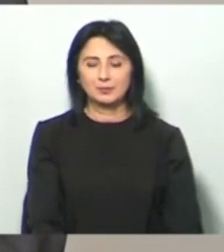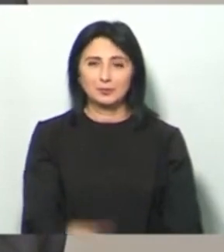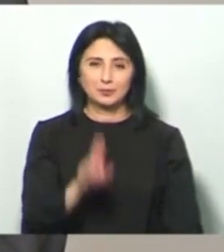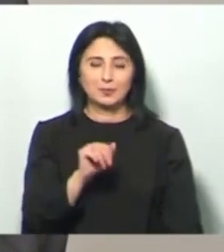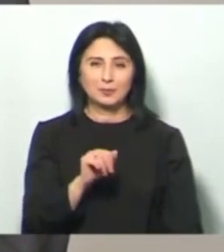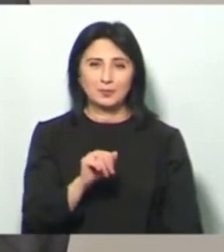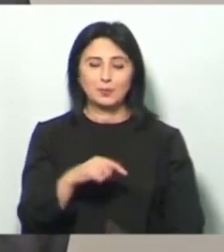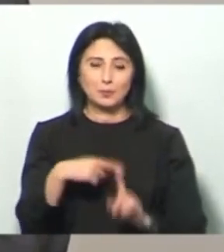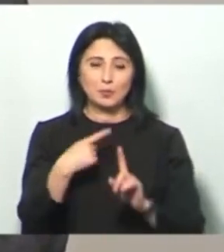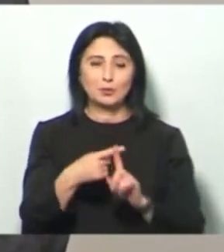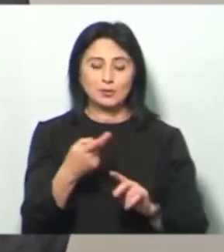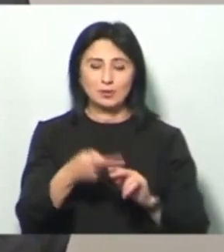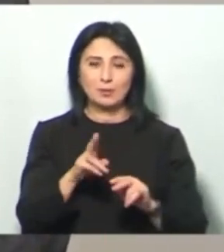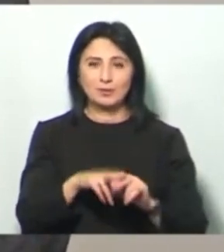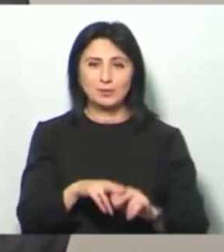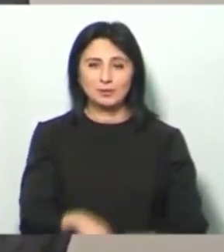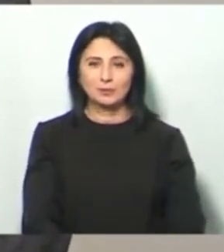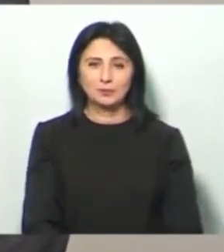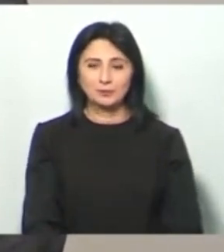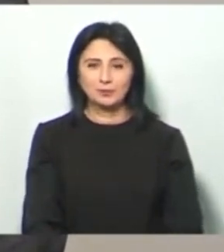და პლუს ამას